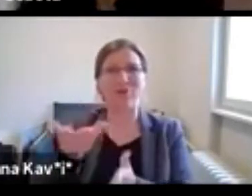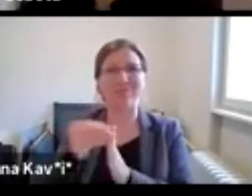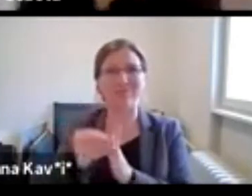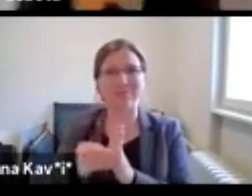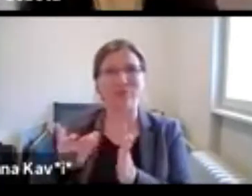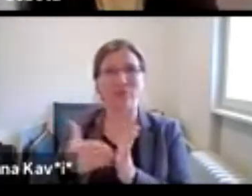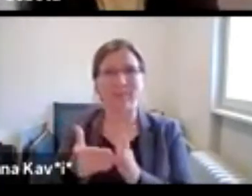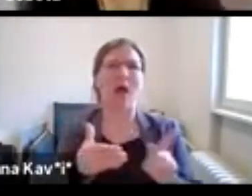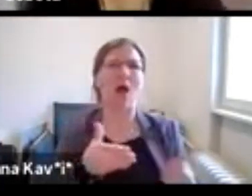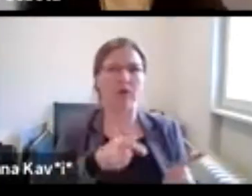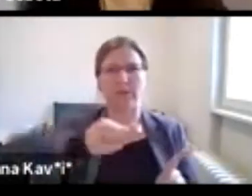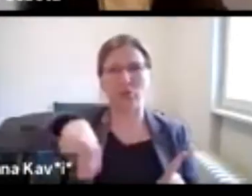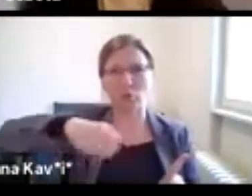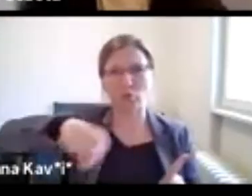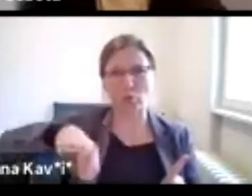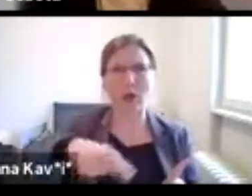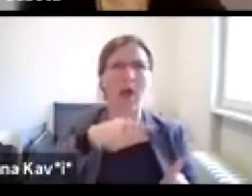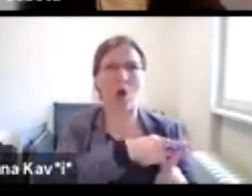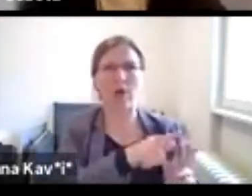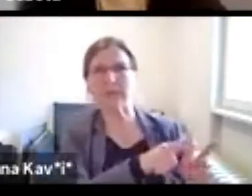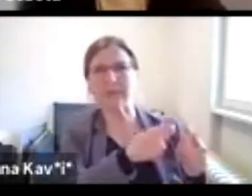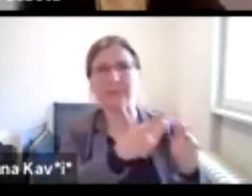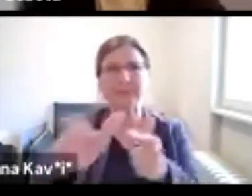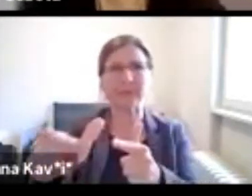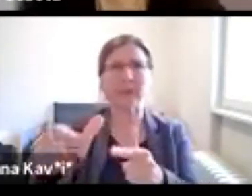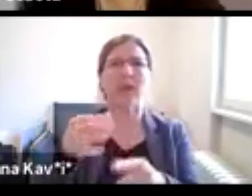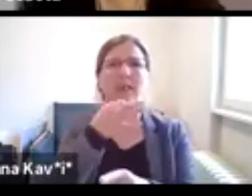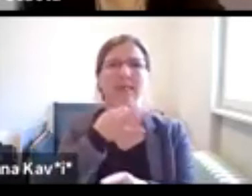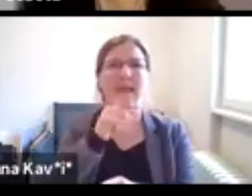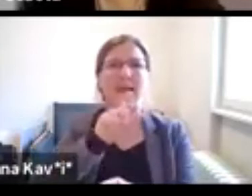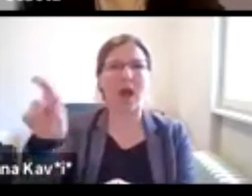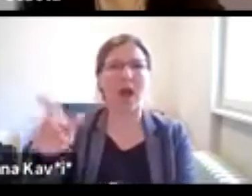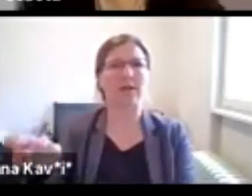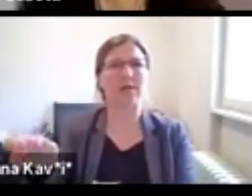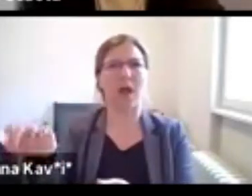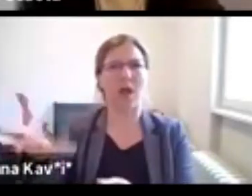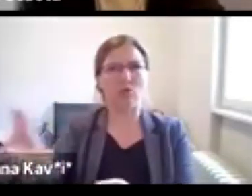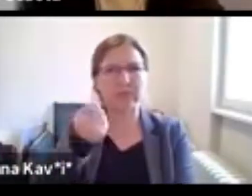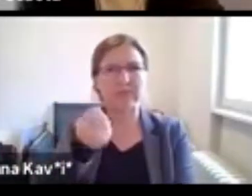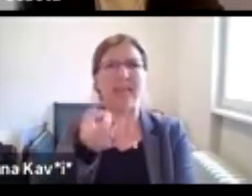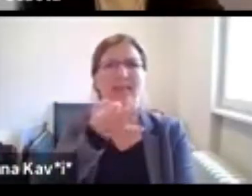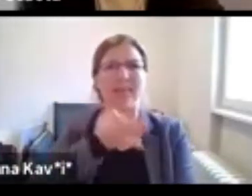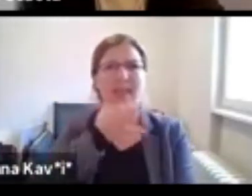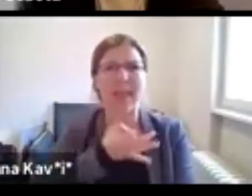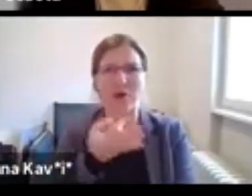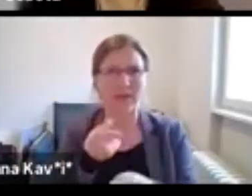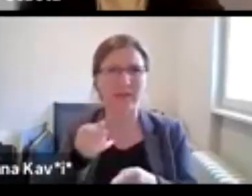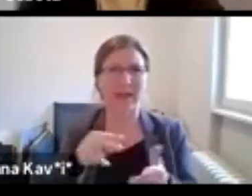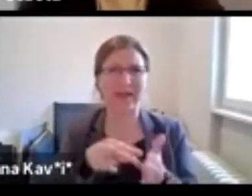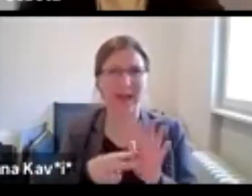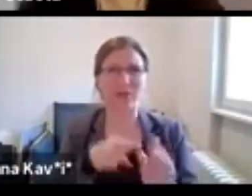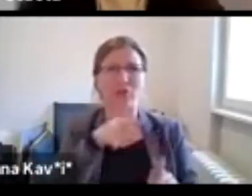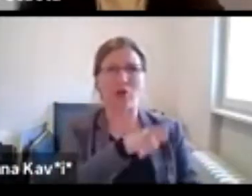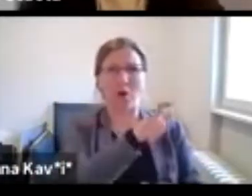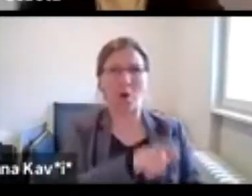po lijekove, vitamine ili joj pak fizički pomoći u tome da dođe do ljekarne, pri čemu i mi također onda moramo